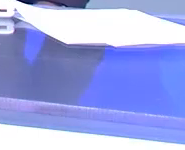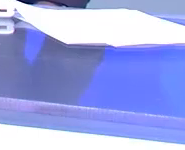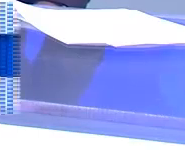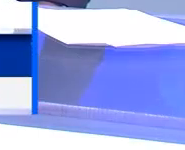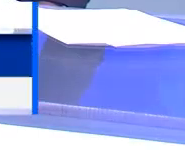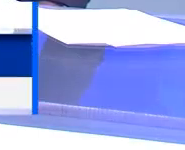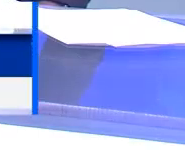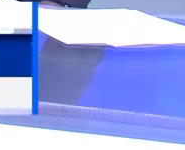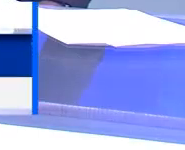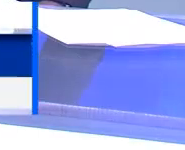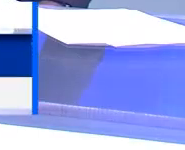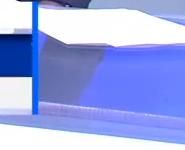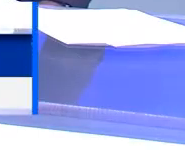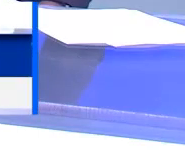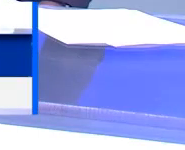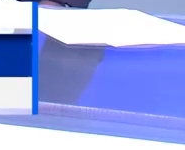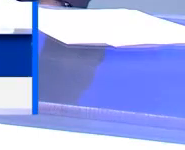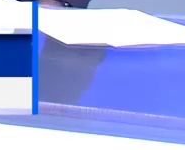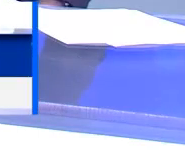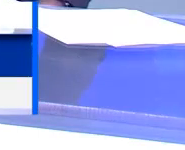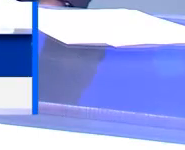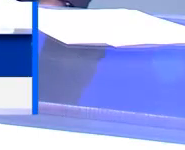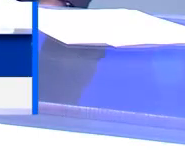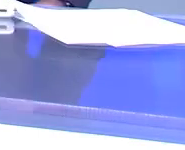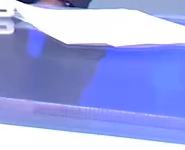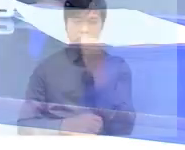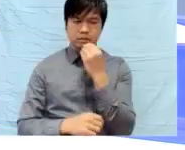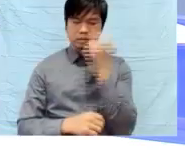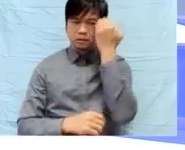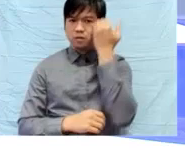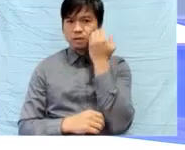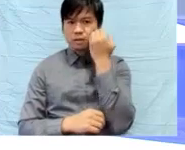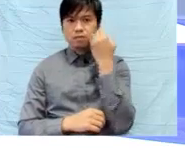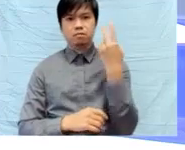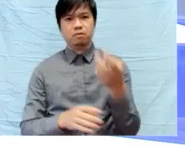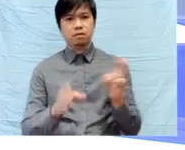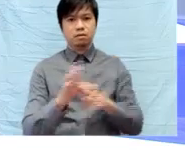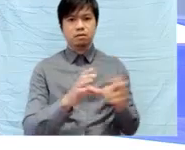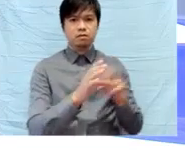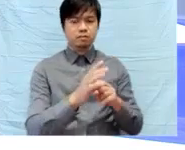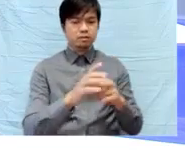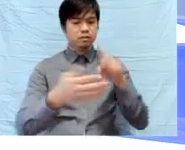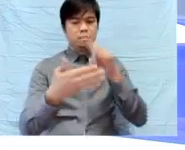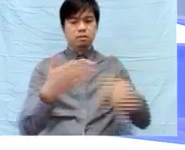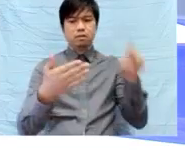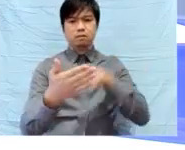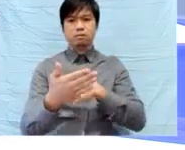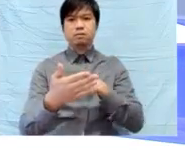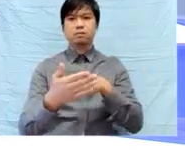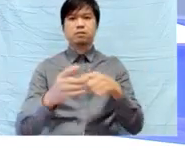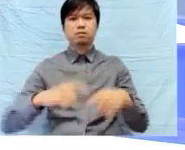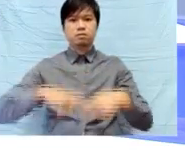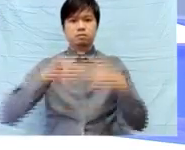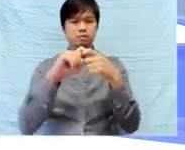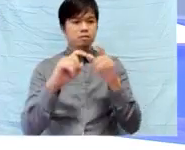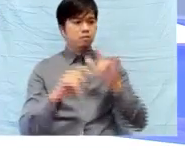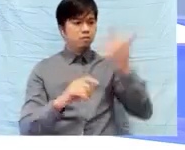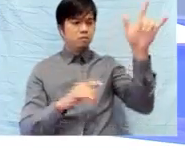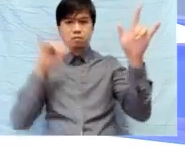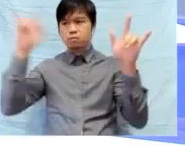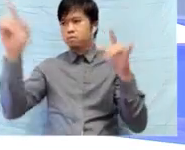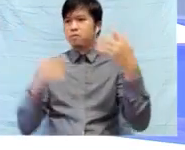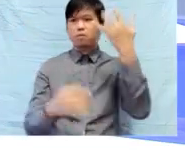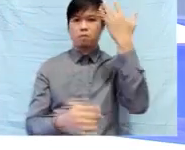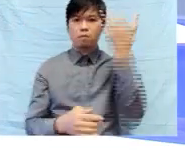Hirap at pagod ang inabot ng maraming pasahero matapos makansila ang kanilang mga flight dahil sa biglaang pagtigil